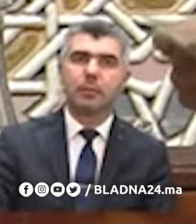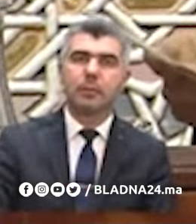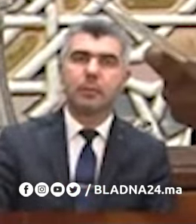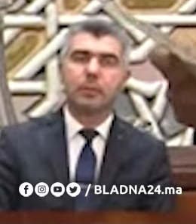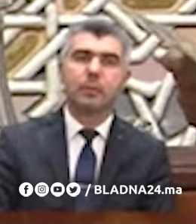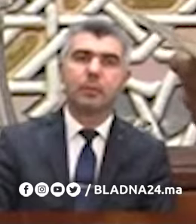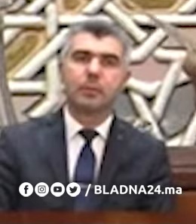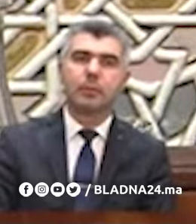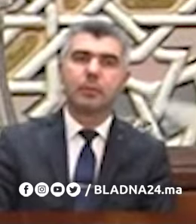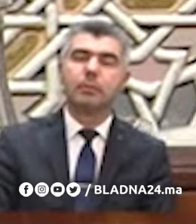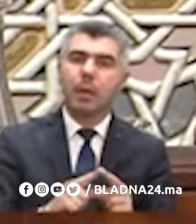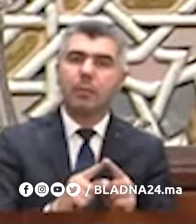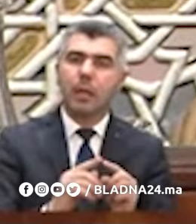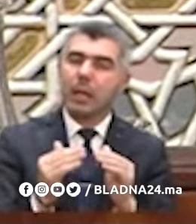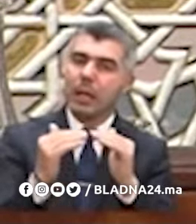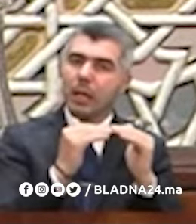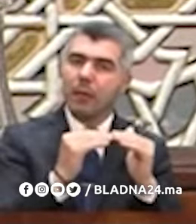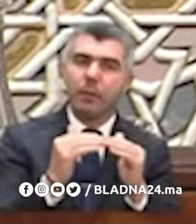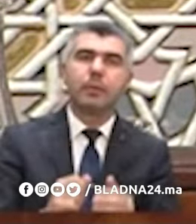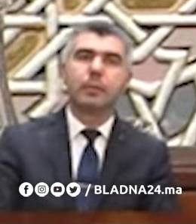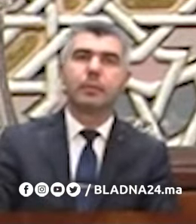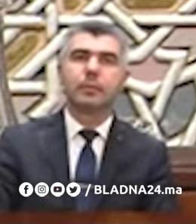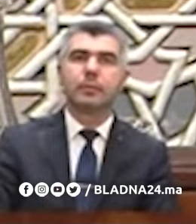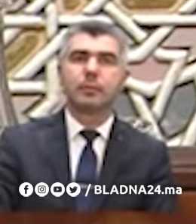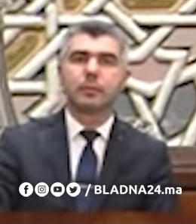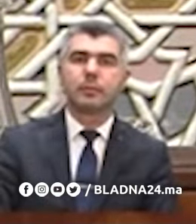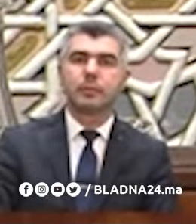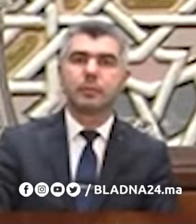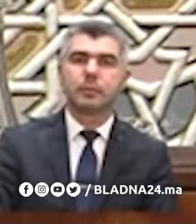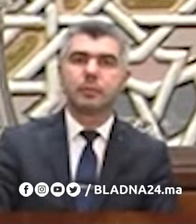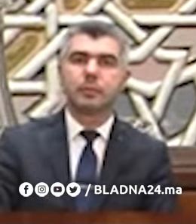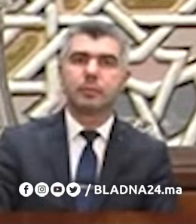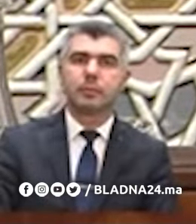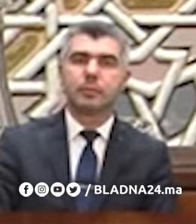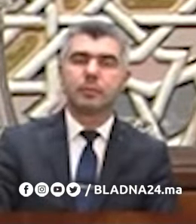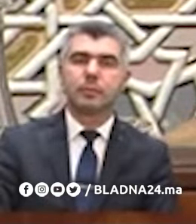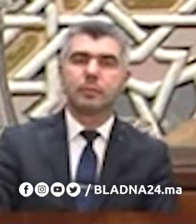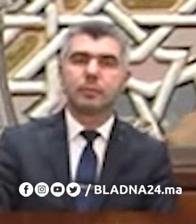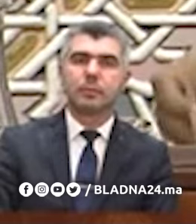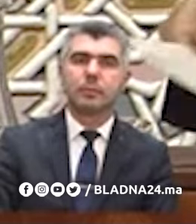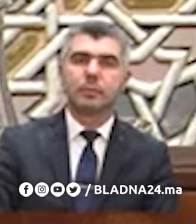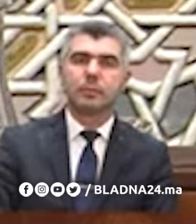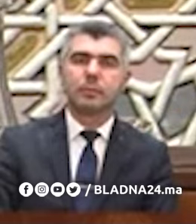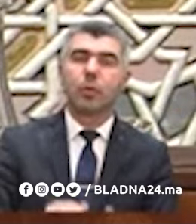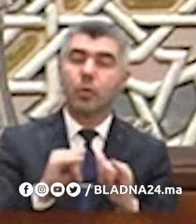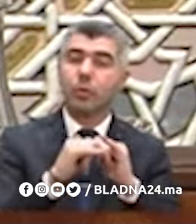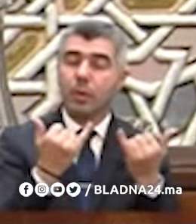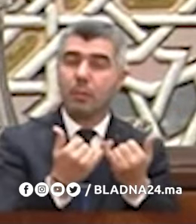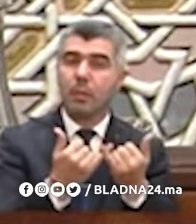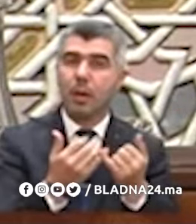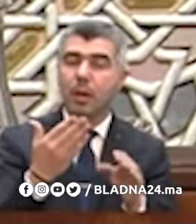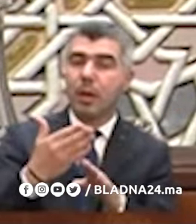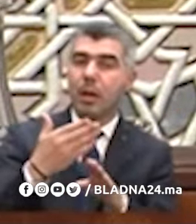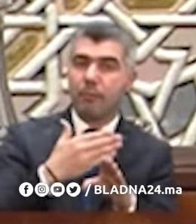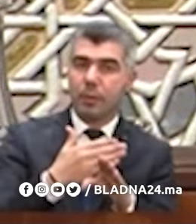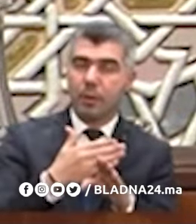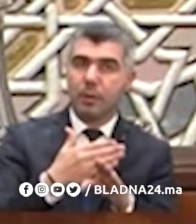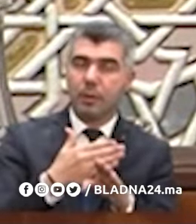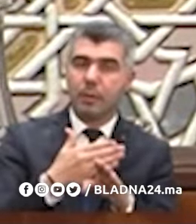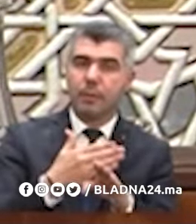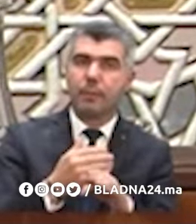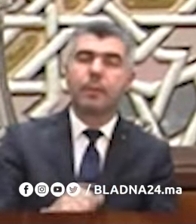خص يكون فيه واحد العداله. اذا في المحضر ديال الجلسه اللي كانت هنايا